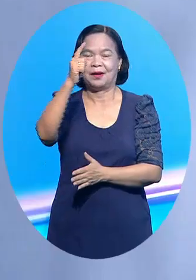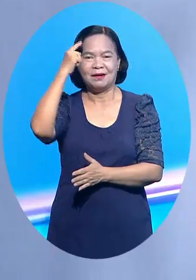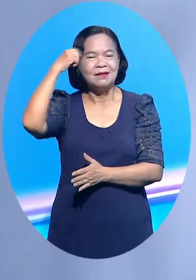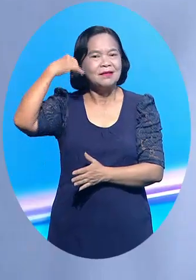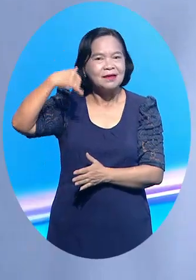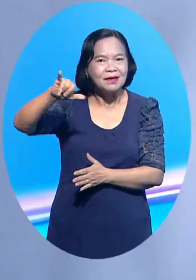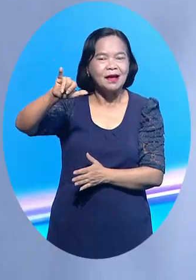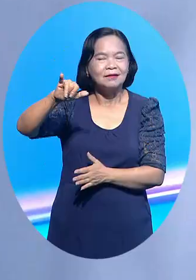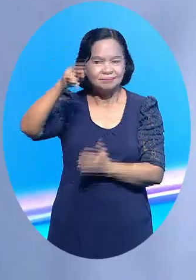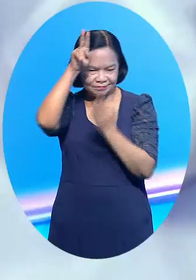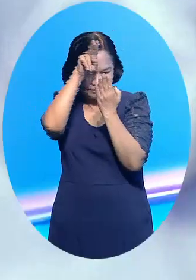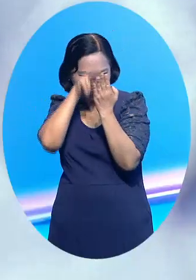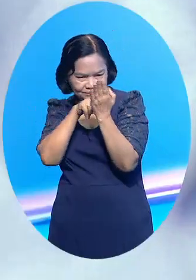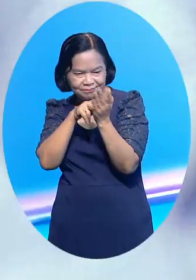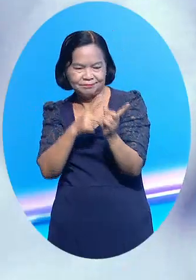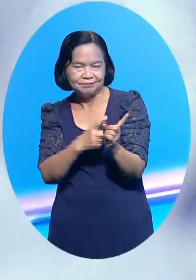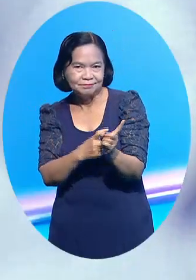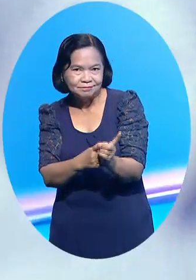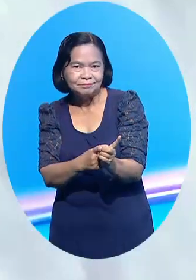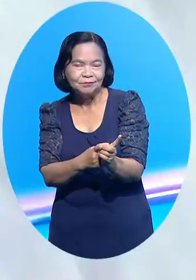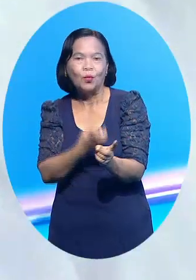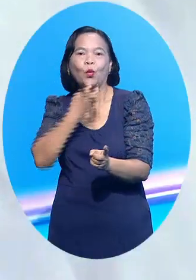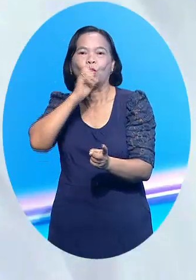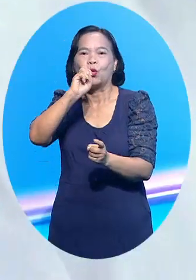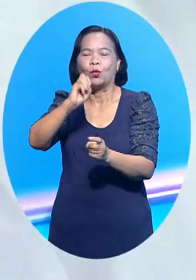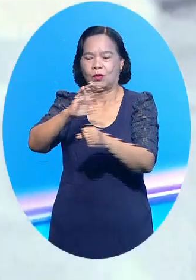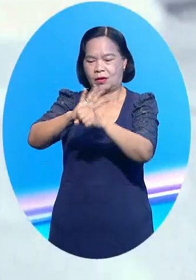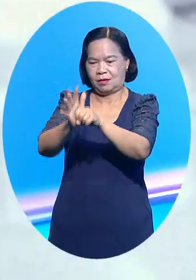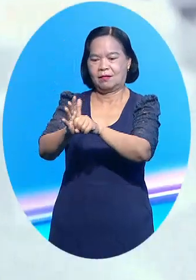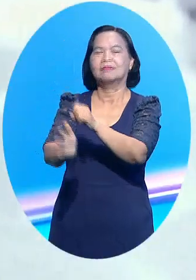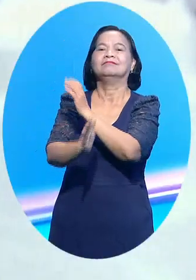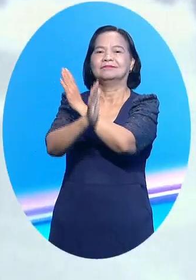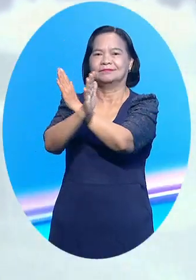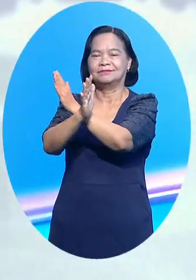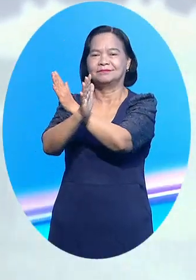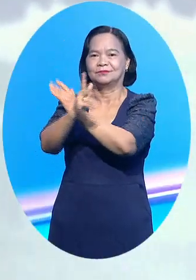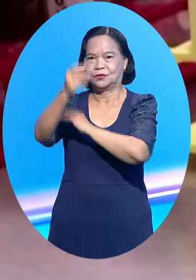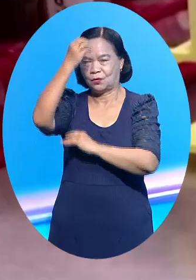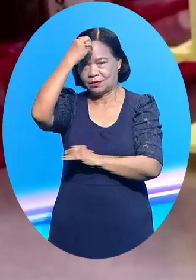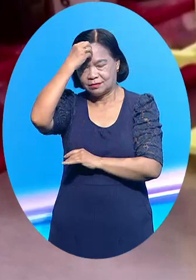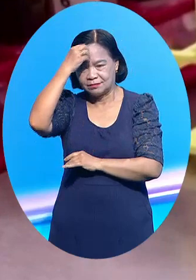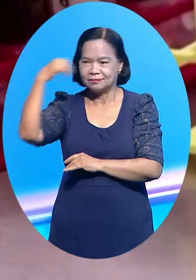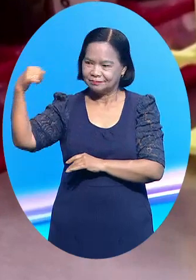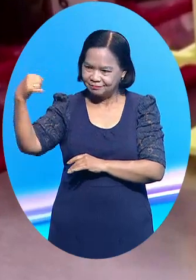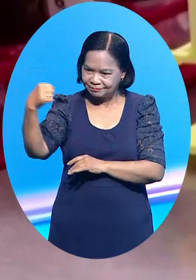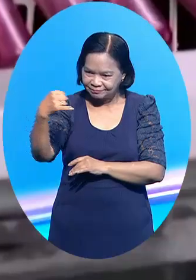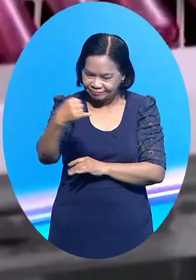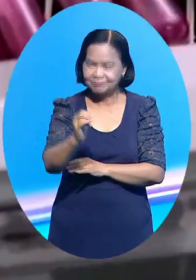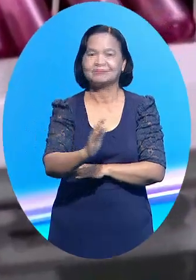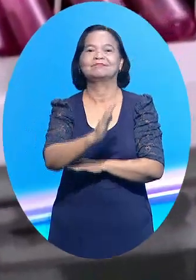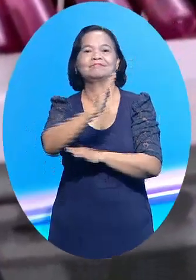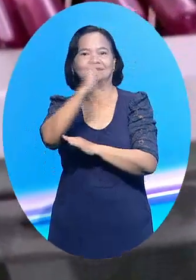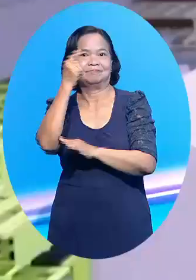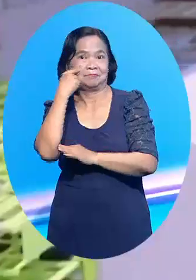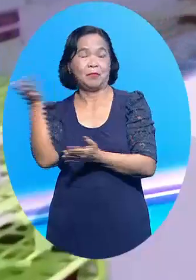nhằm đẩy nhanh việc nghiên cứu các loại vắc-xin và thuốc phòng covid-19 mới trong bối cảnh giới khoa học cảnh báo virus tiếp tục phát triển và